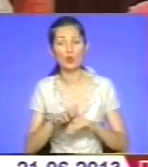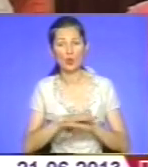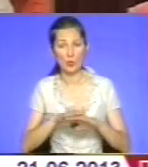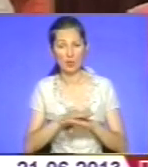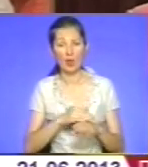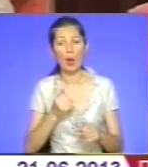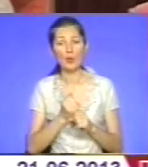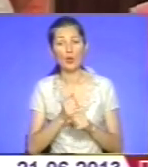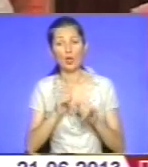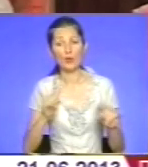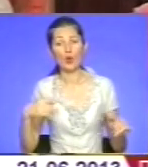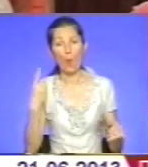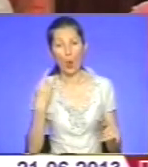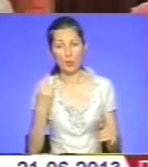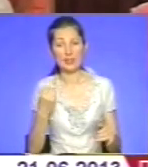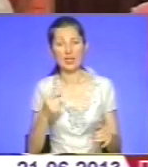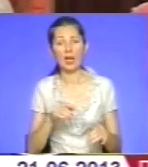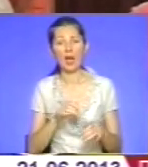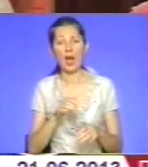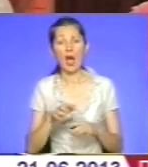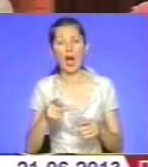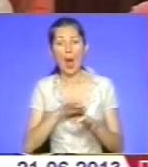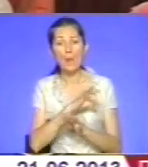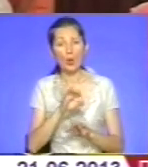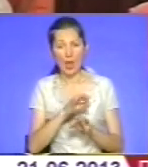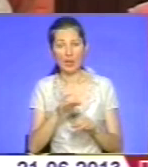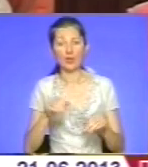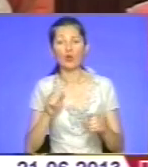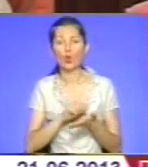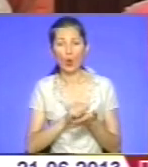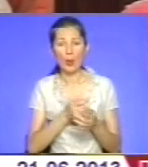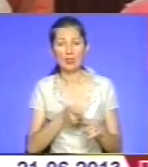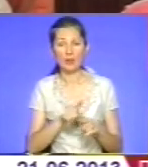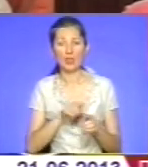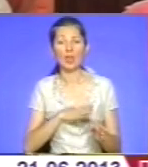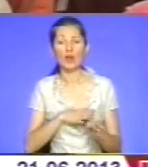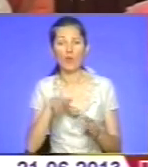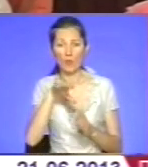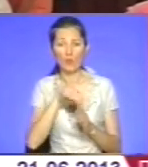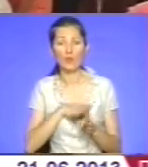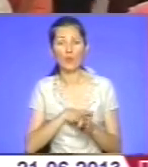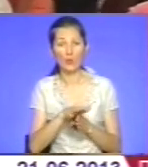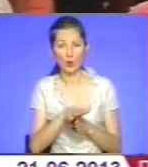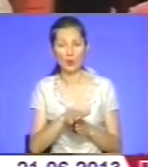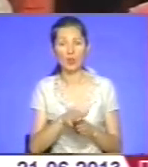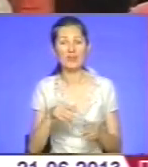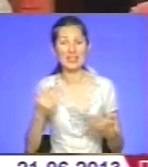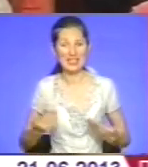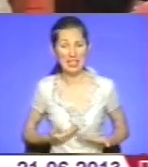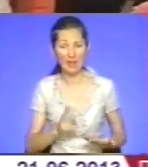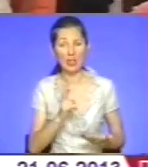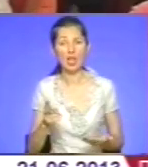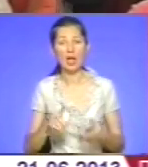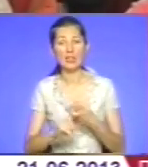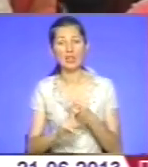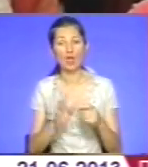тих проєктів, розпорядчих документів, які впроваджуватимуться в життя, від яких залежить доля і розвиток нашого